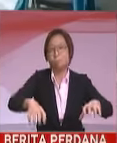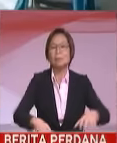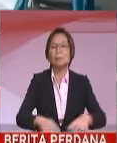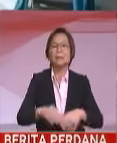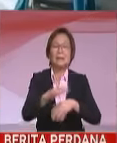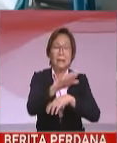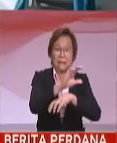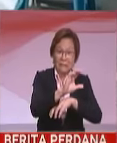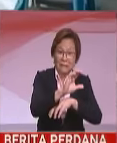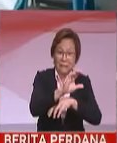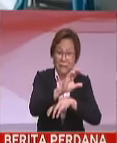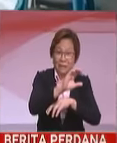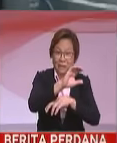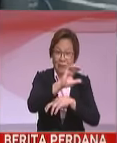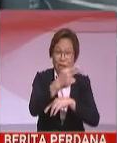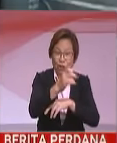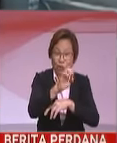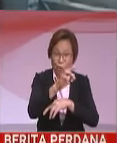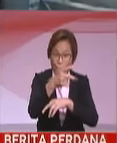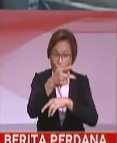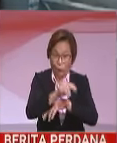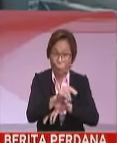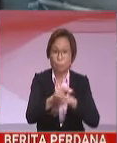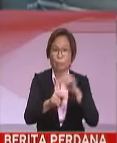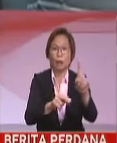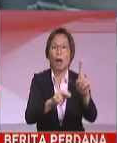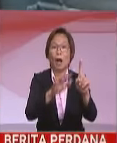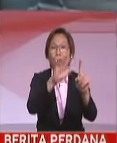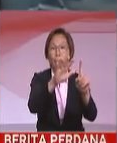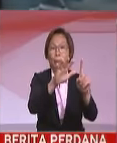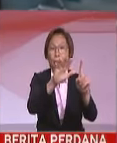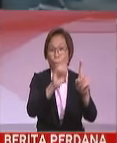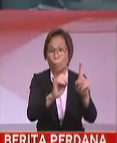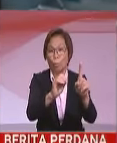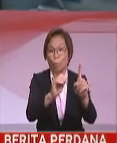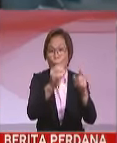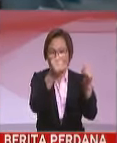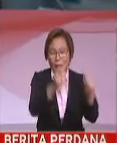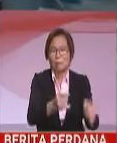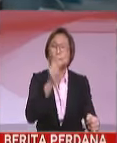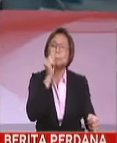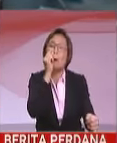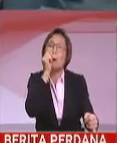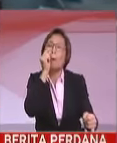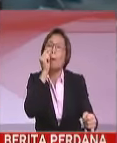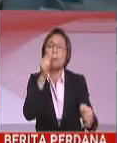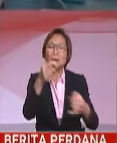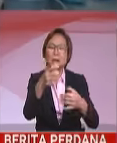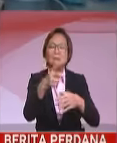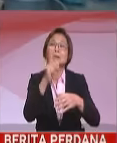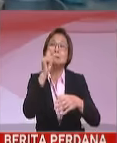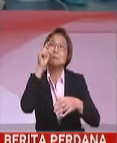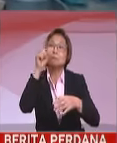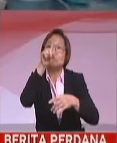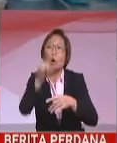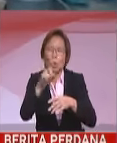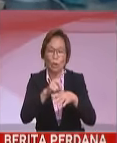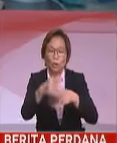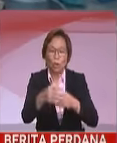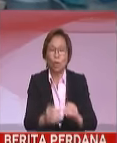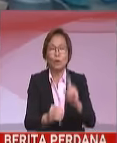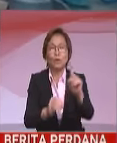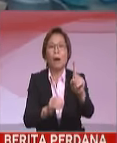Seremban dengan 450 individu disaring di tempat kerja. 171 daripadanya